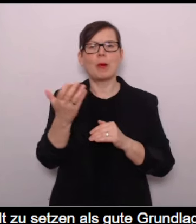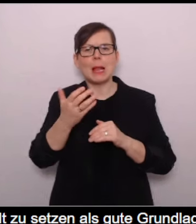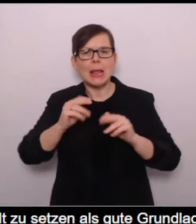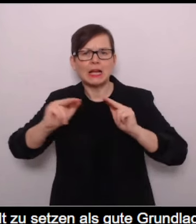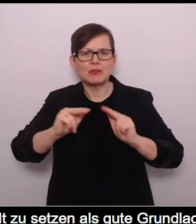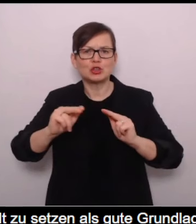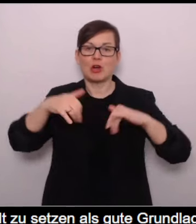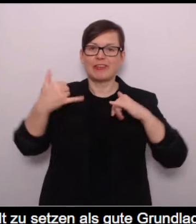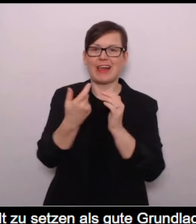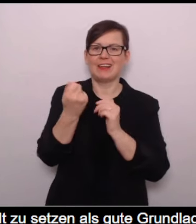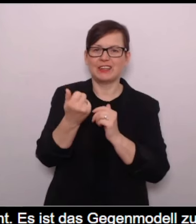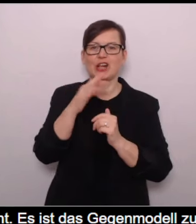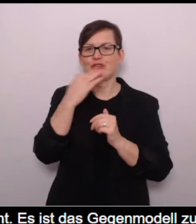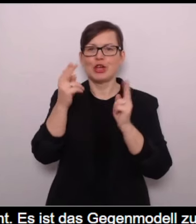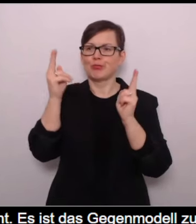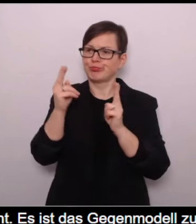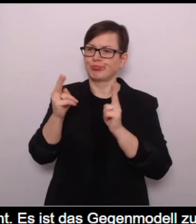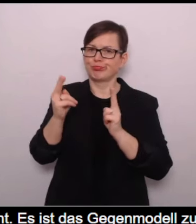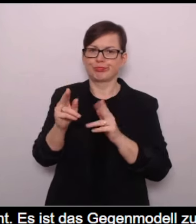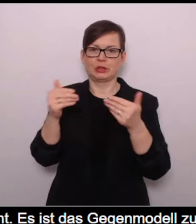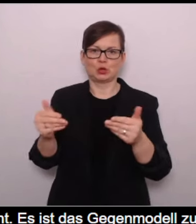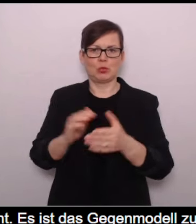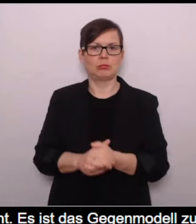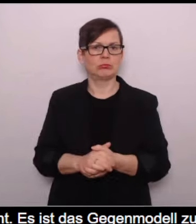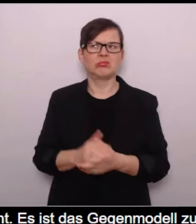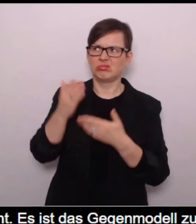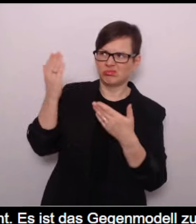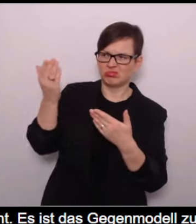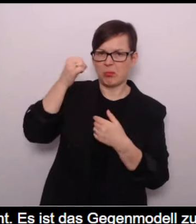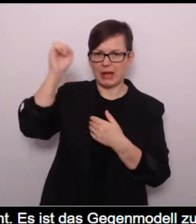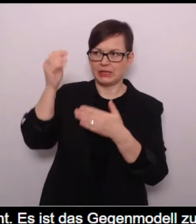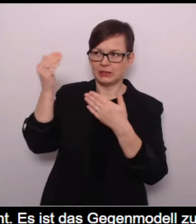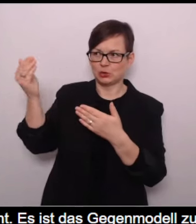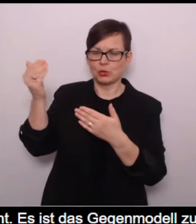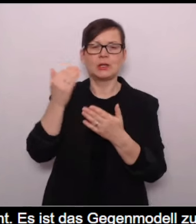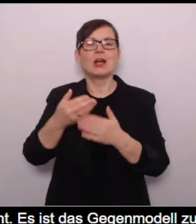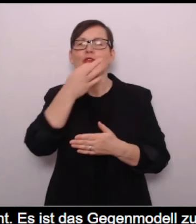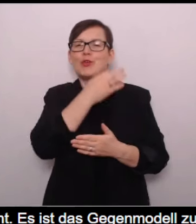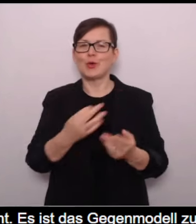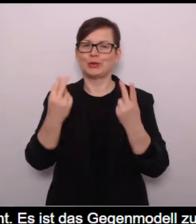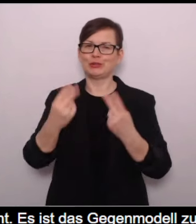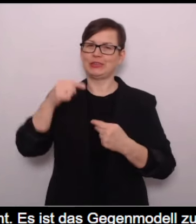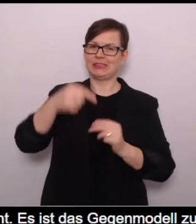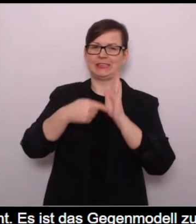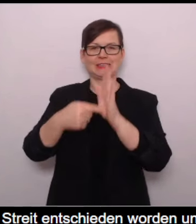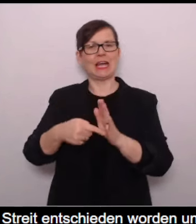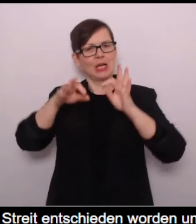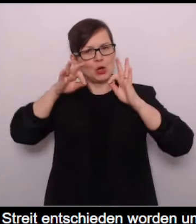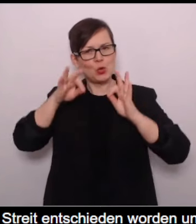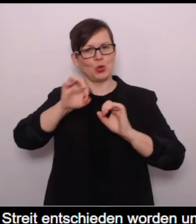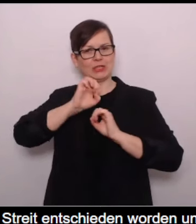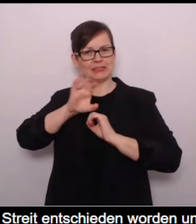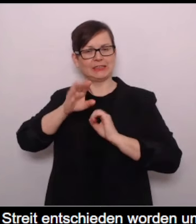in viele Bereiche, die Bayern wehtun. Ländlicher Raum beispielsweise, Landwirtschaft, aber auch beim Elterngeld. Insofern war es uns wichtig, ein